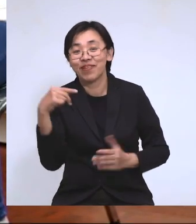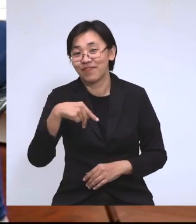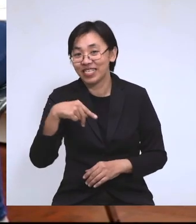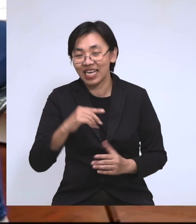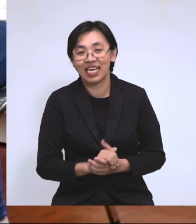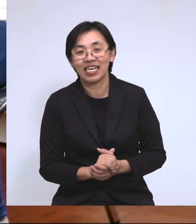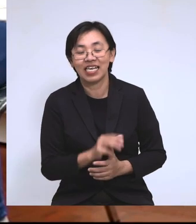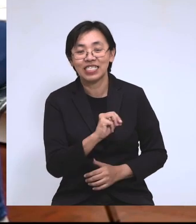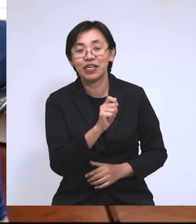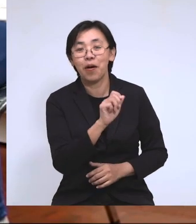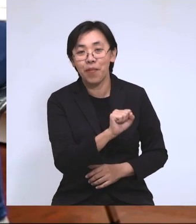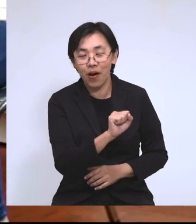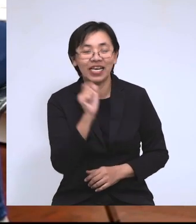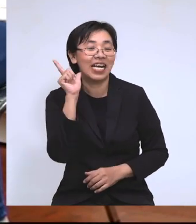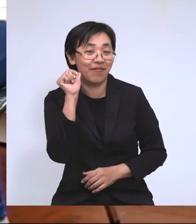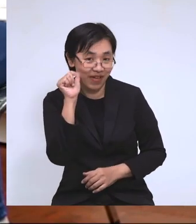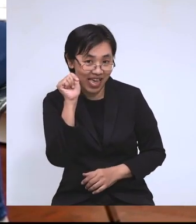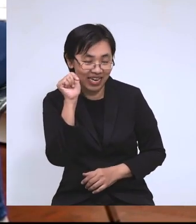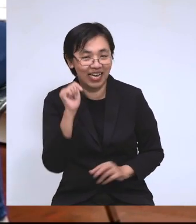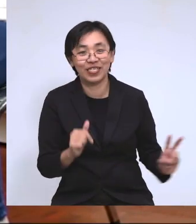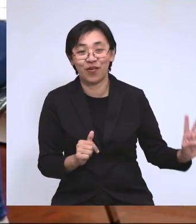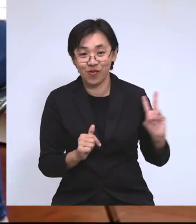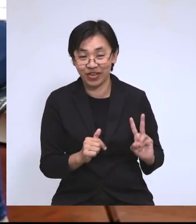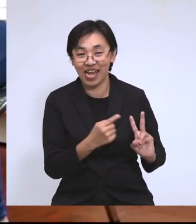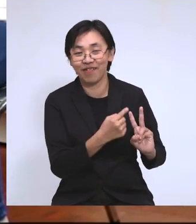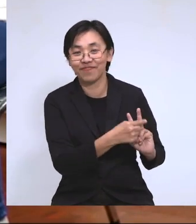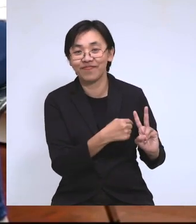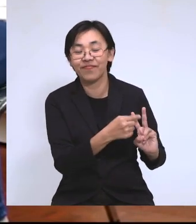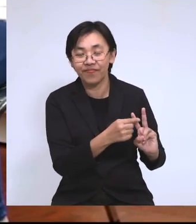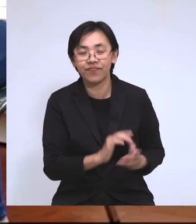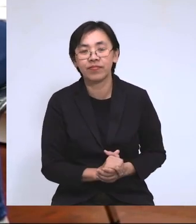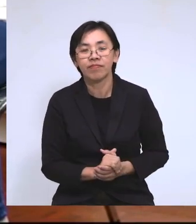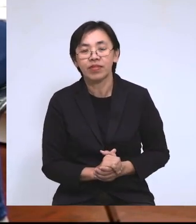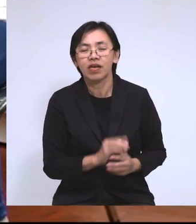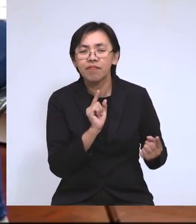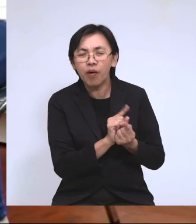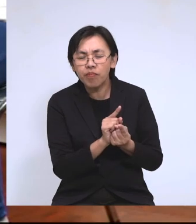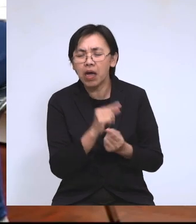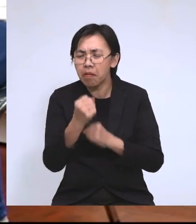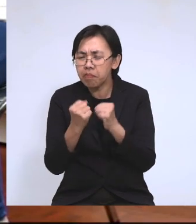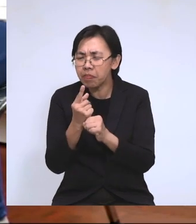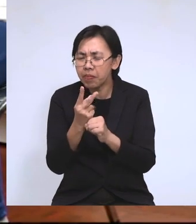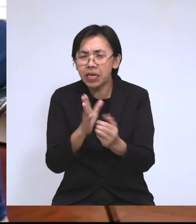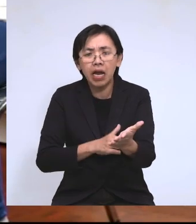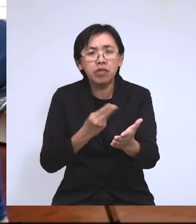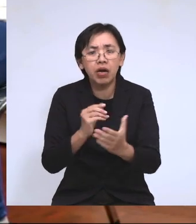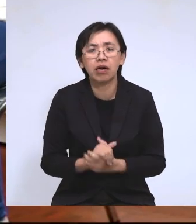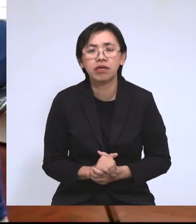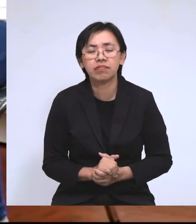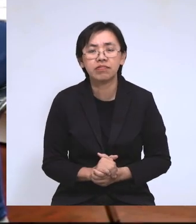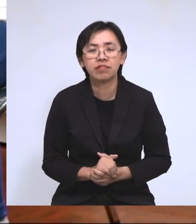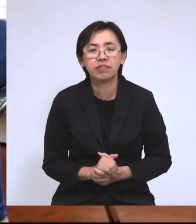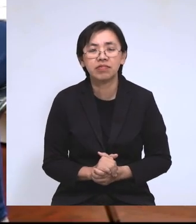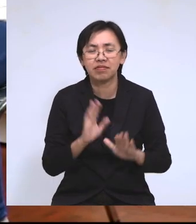รับเชิญพิเศษของคุณน้ำหวานนะคะก็คือพี่มอสกับคุณแม่พี่มอสซึ่งพี่มอสกับคุณแม่พี่มอสเนี่ยคุณน้ำหวานเจอมากี่ปีแล้วแ